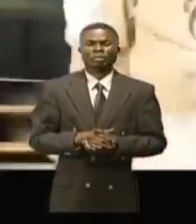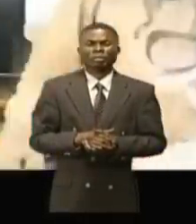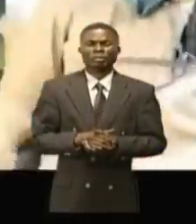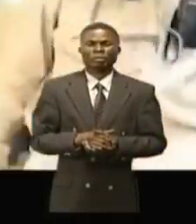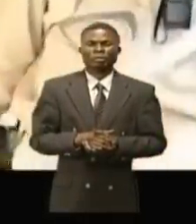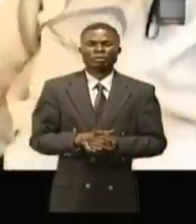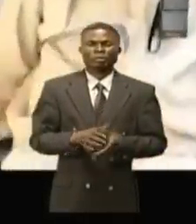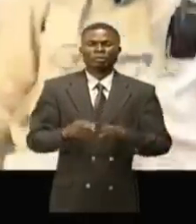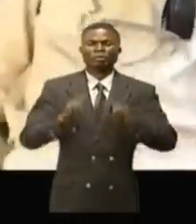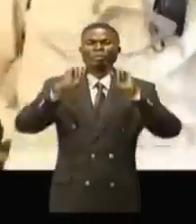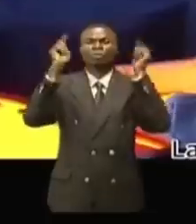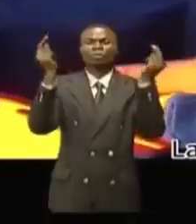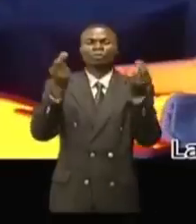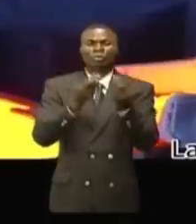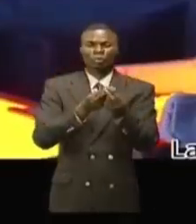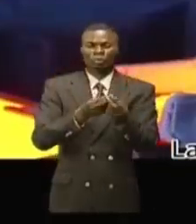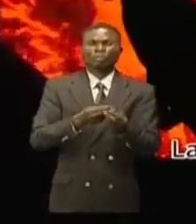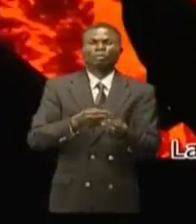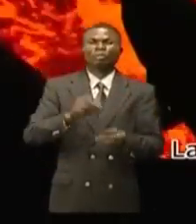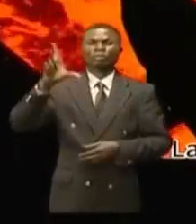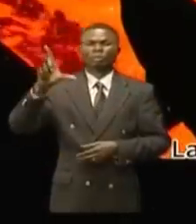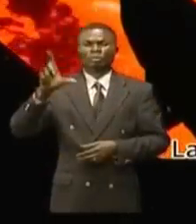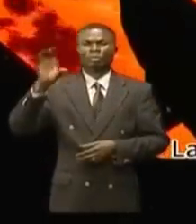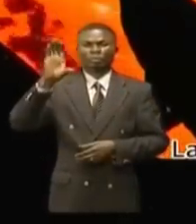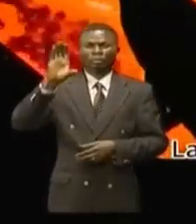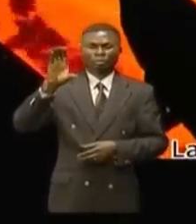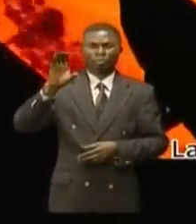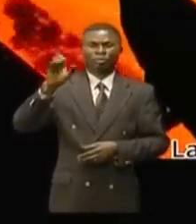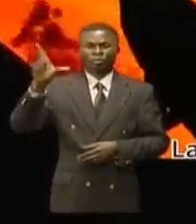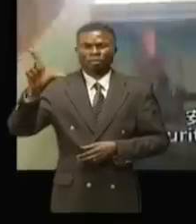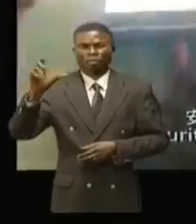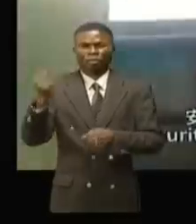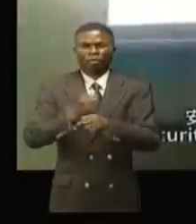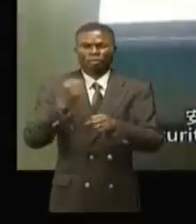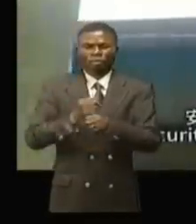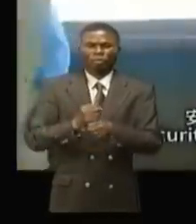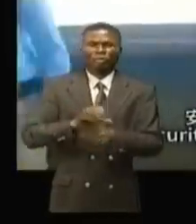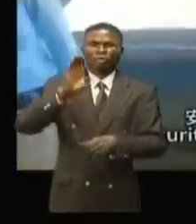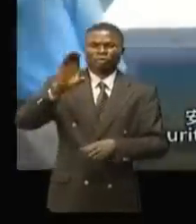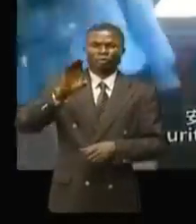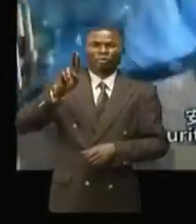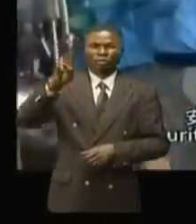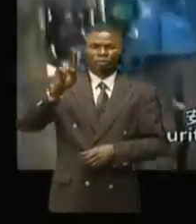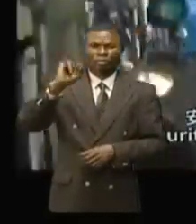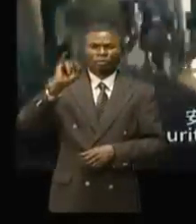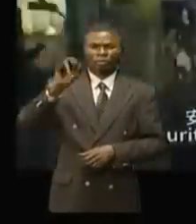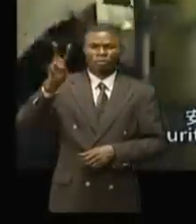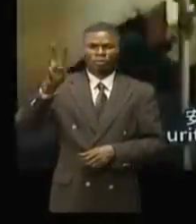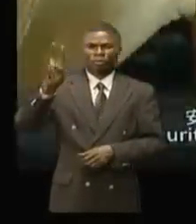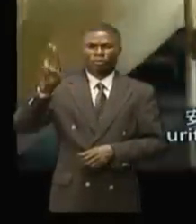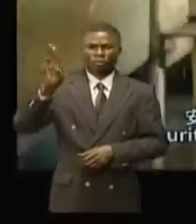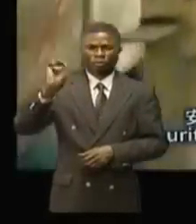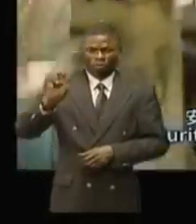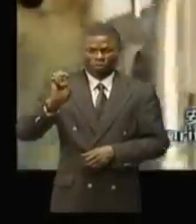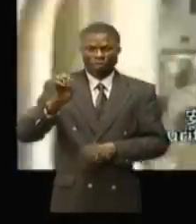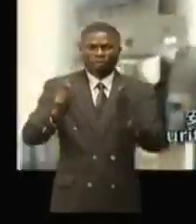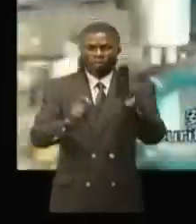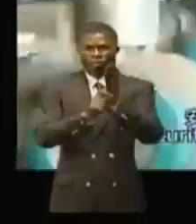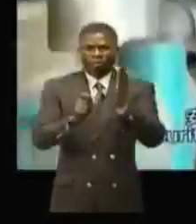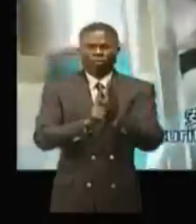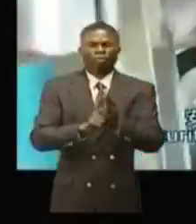Les usines de LCS traitent et produisent les cuivres cathodiques avec une technologie de